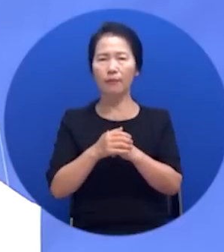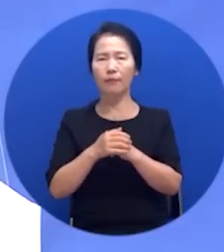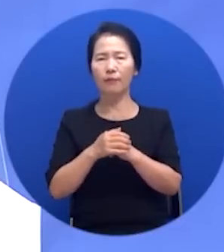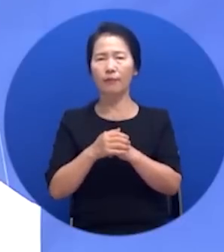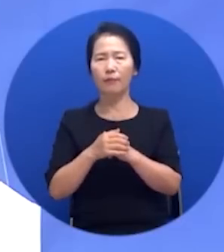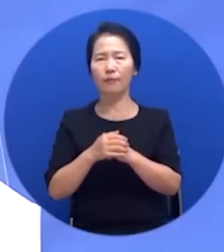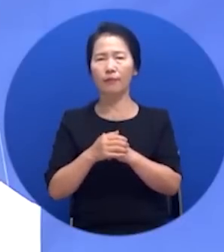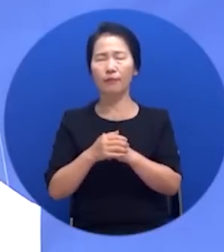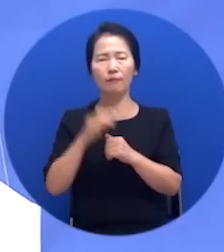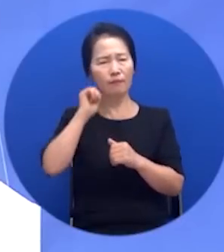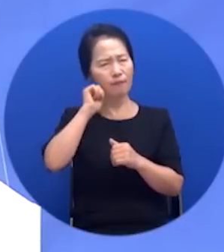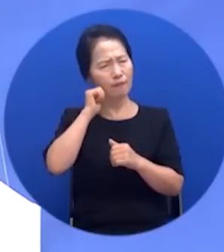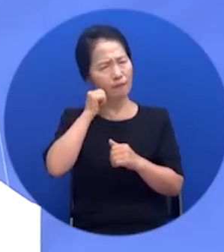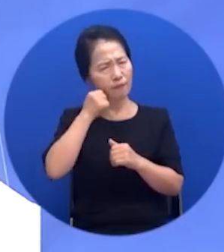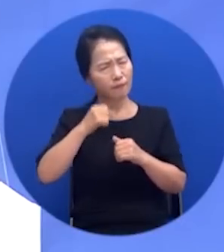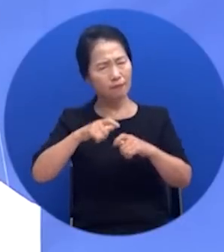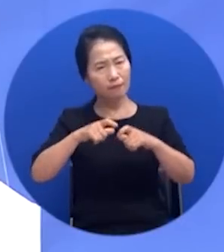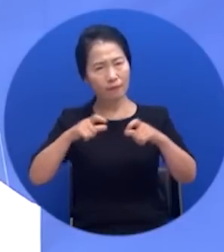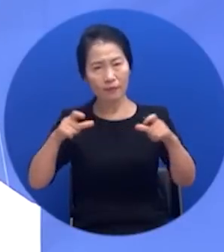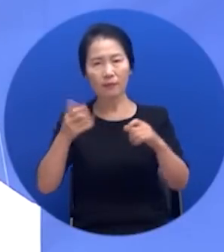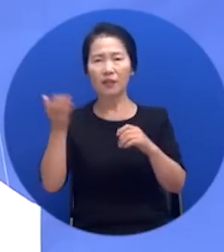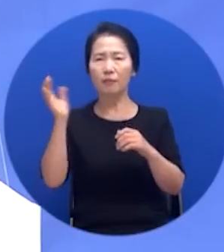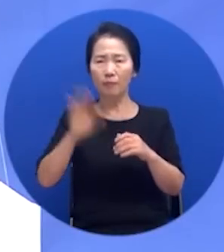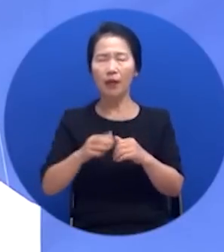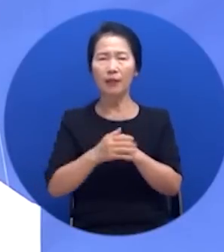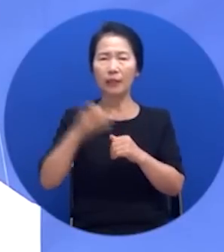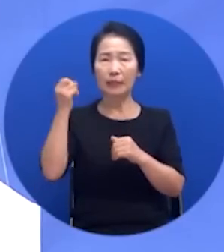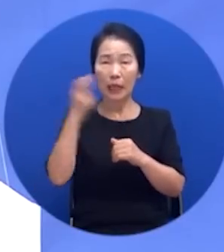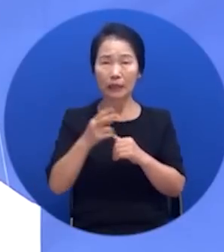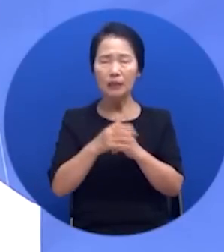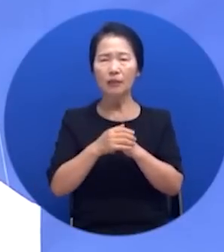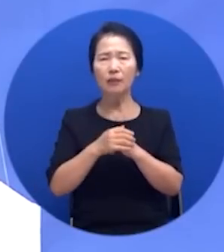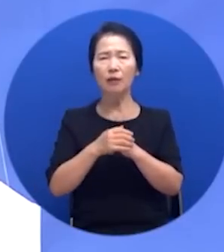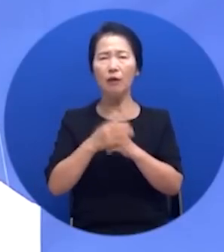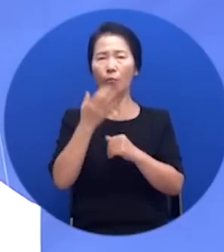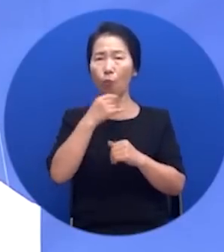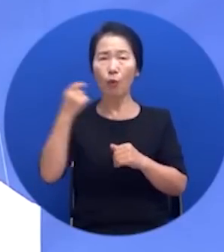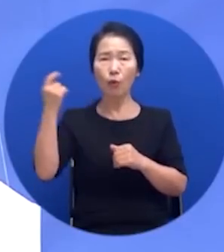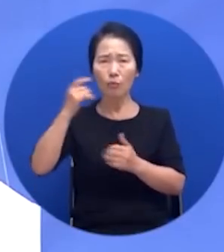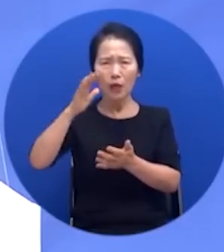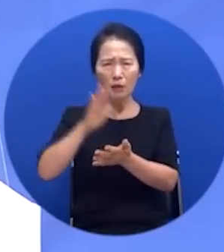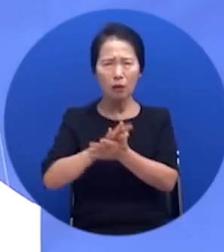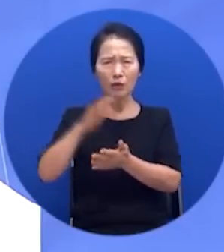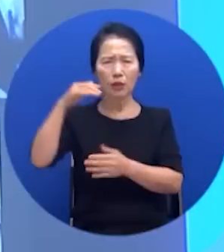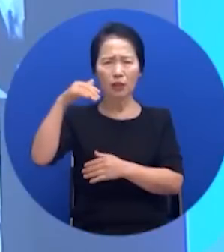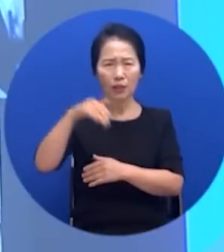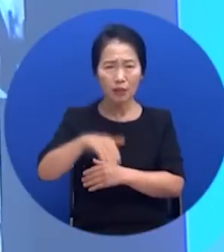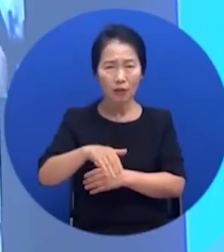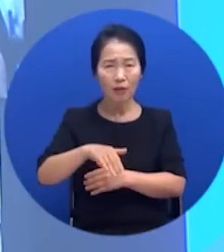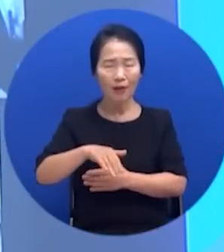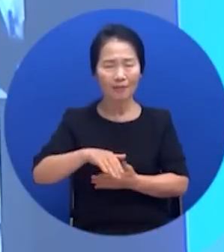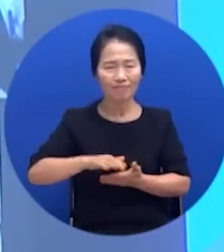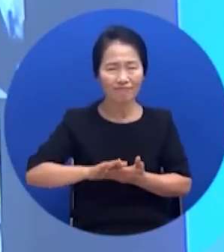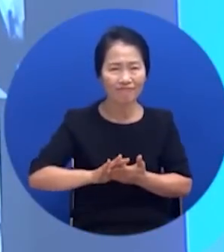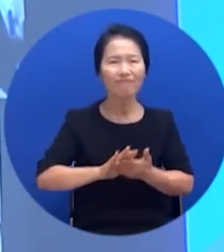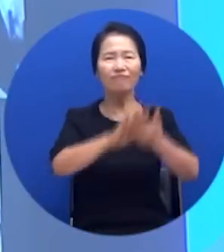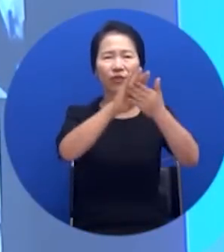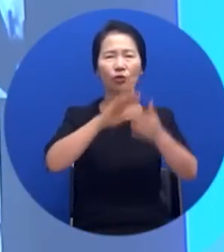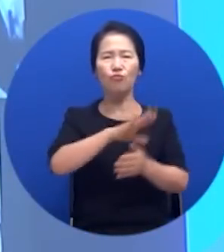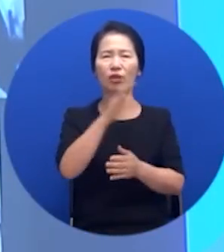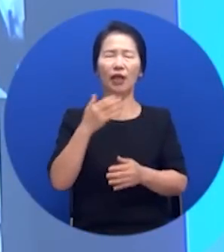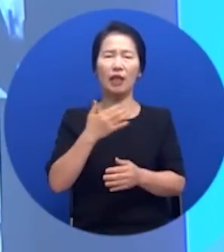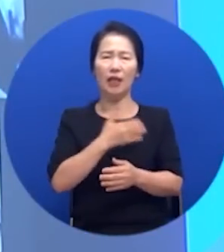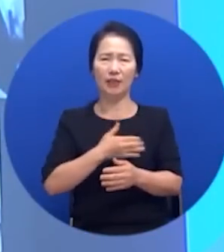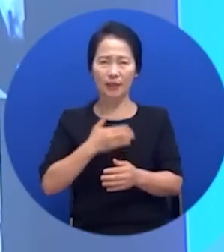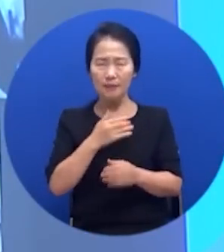통해 다시금 민족 복음의 열정이 식어져 있는 우리의 가슴이 하나님 앞에